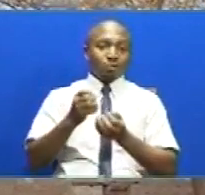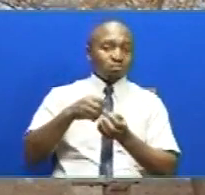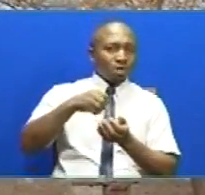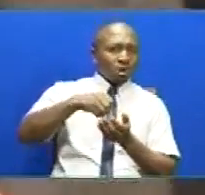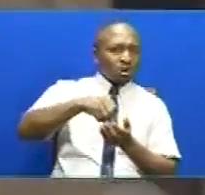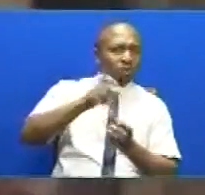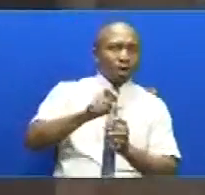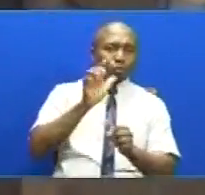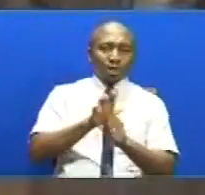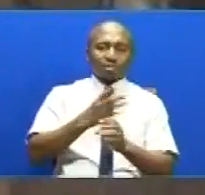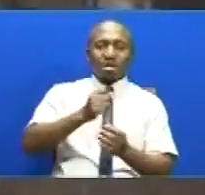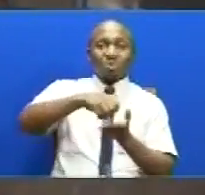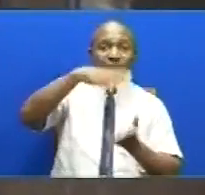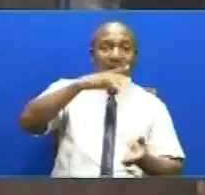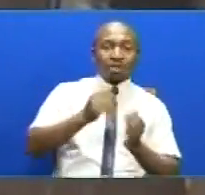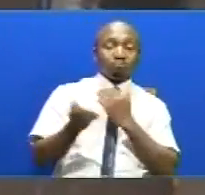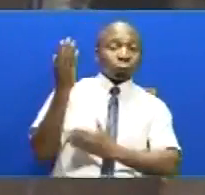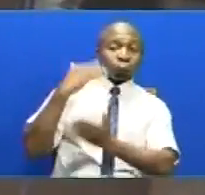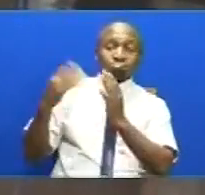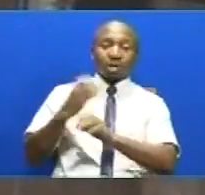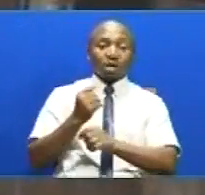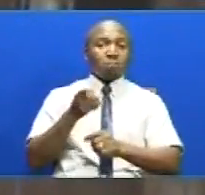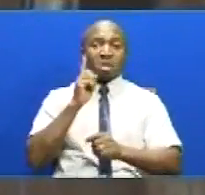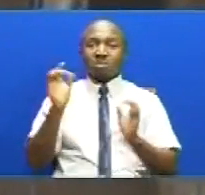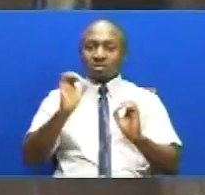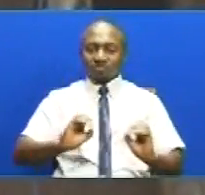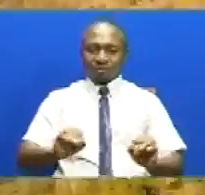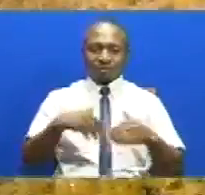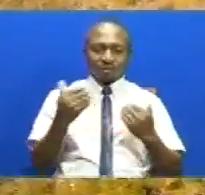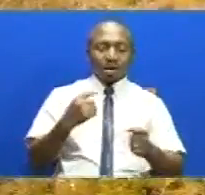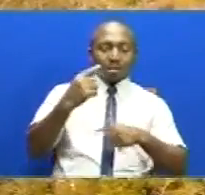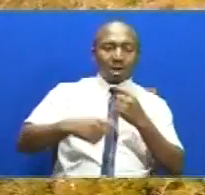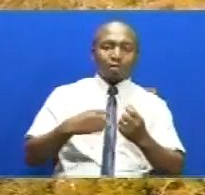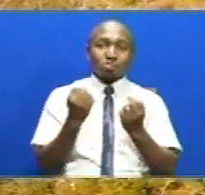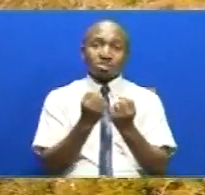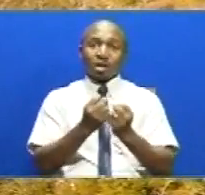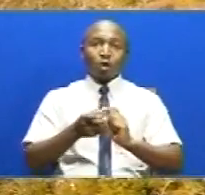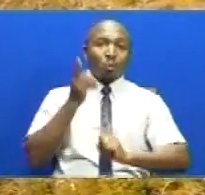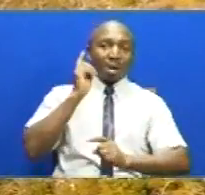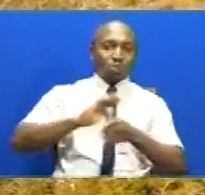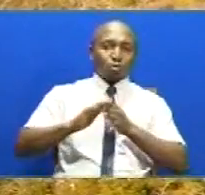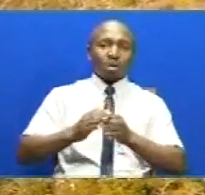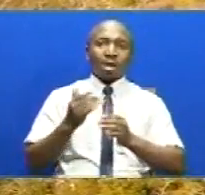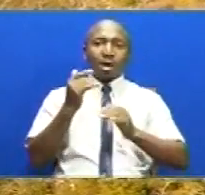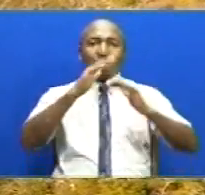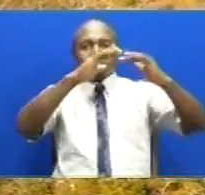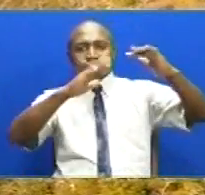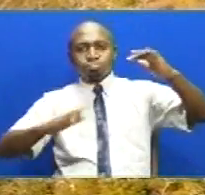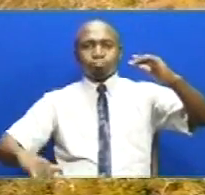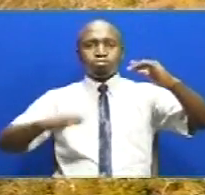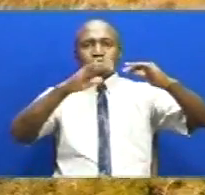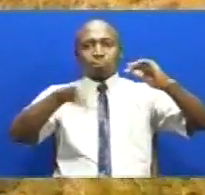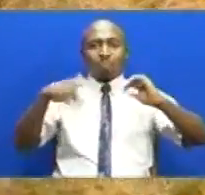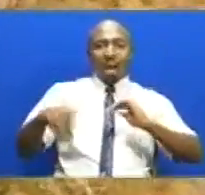wengi ambao hawakuwa wakipata huduma hiyo, huku mradi wa kuzalisha umeme kwa kutumia maporomoko ya maji ya mto